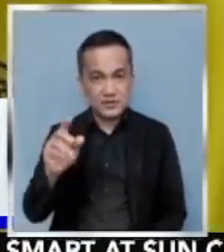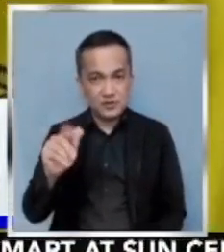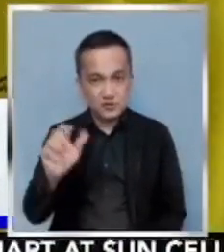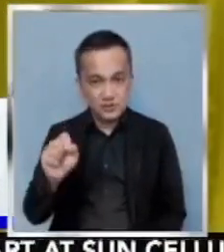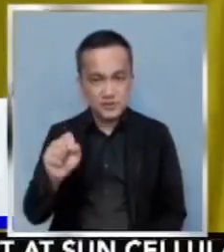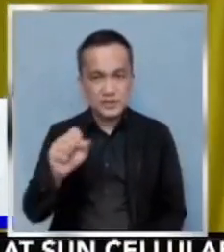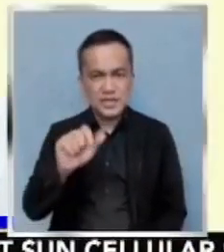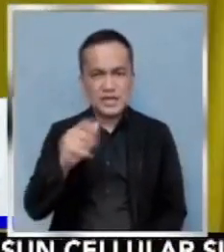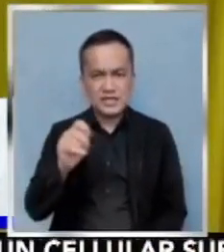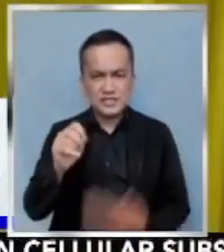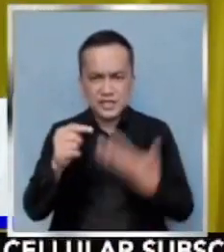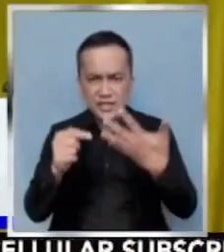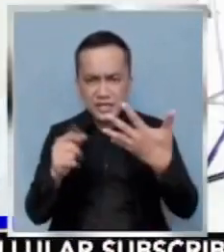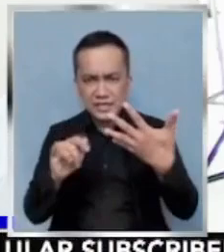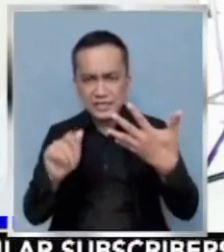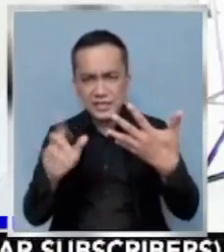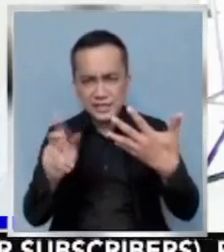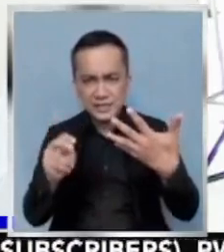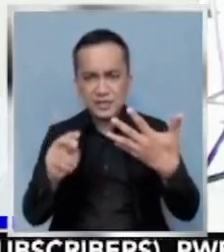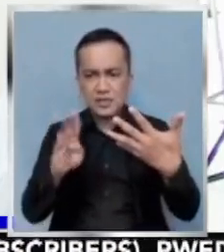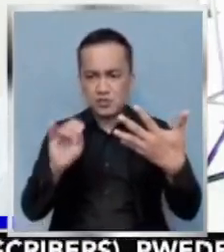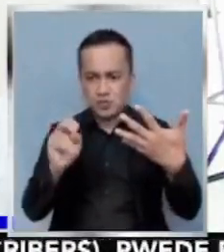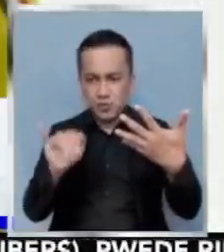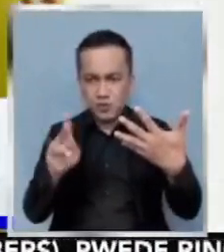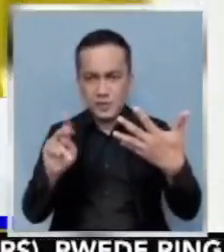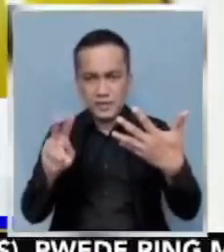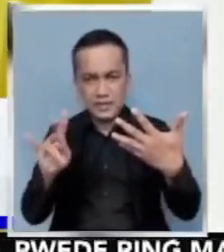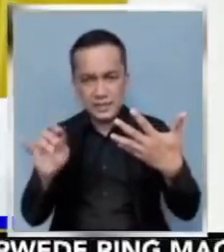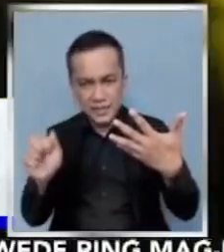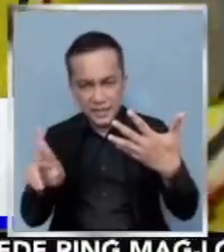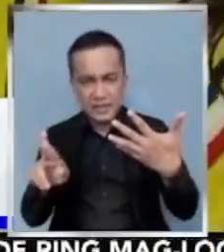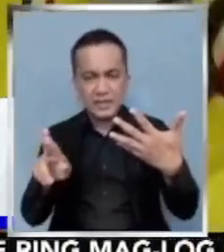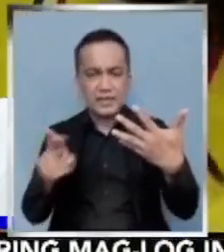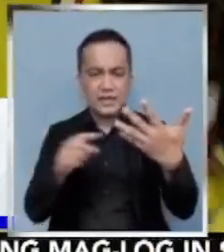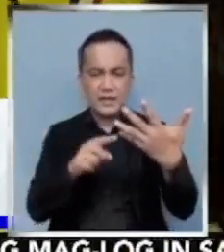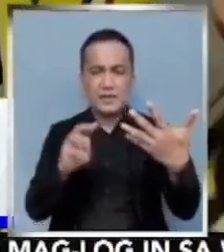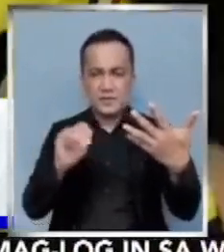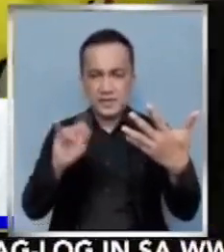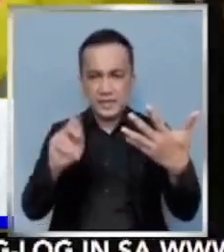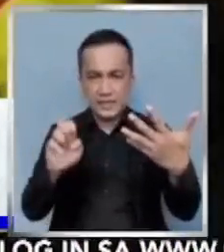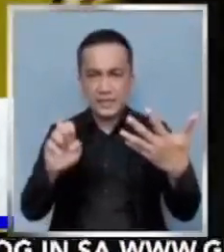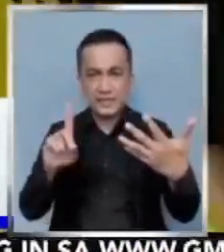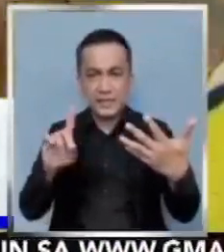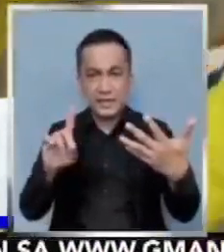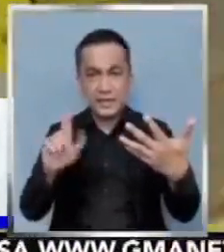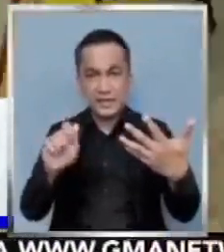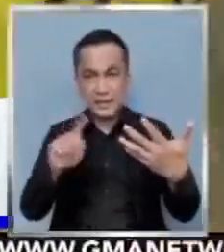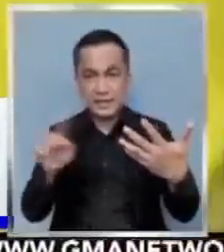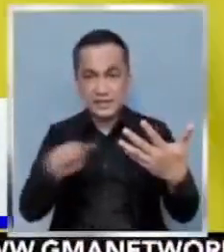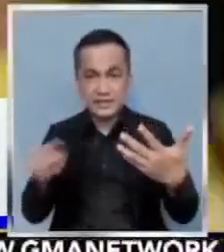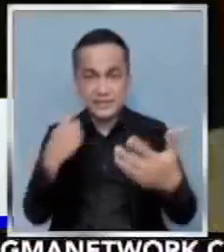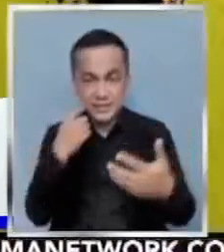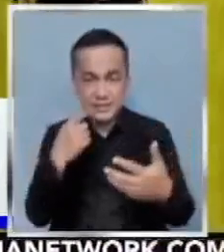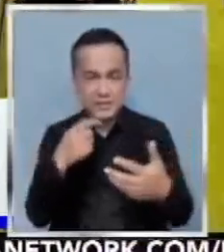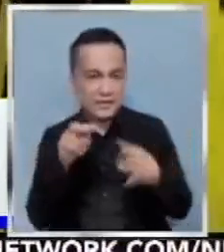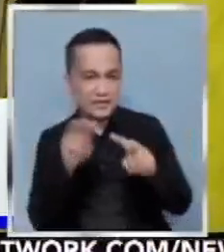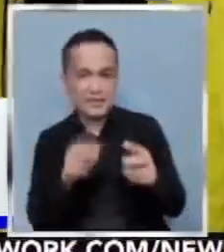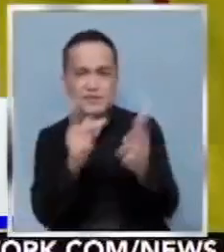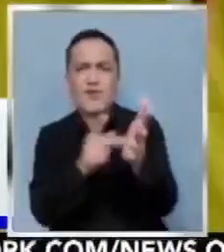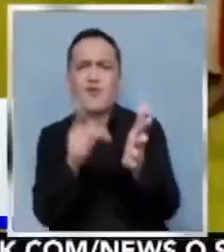Guardian, Buboy Villar at Mikael Daez kanina, kita na ang makukulit nilang side na